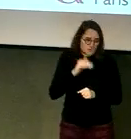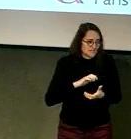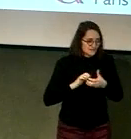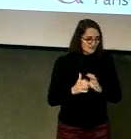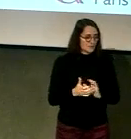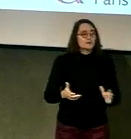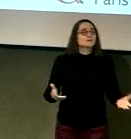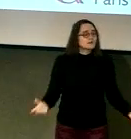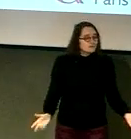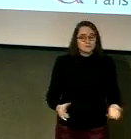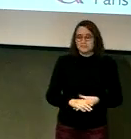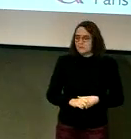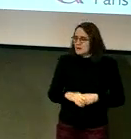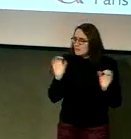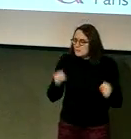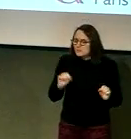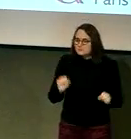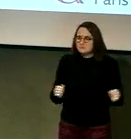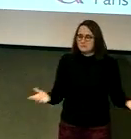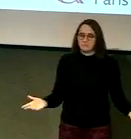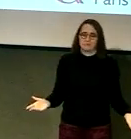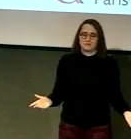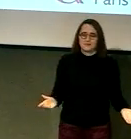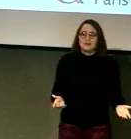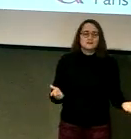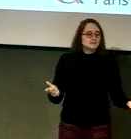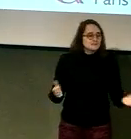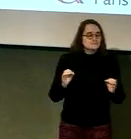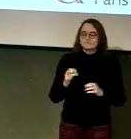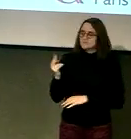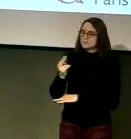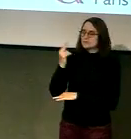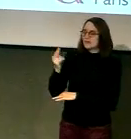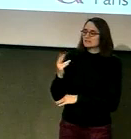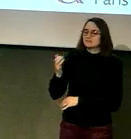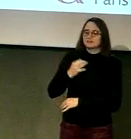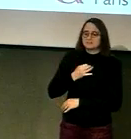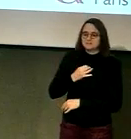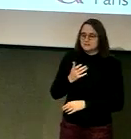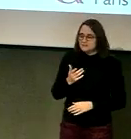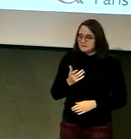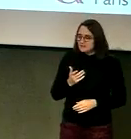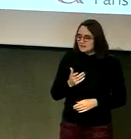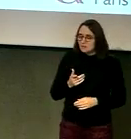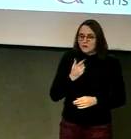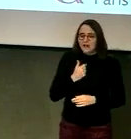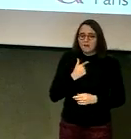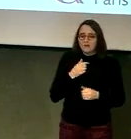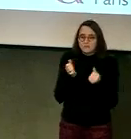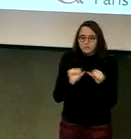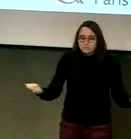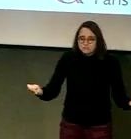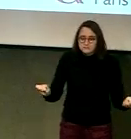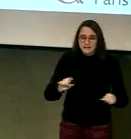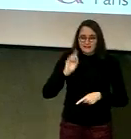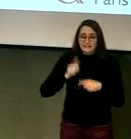tout ça, mais on y arrive très bien. Hein. Quand on nous a dit à l'université qu'on n'avait plus le droit de servir de l'alcool quand il y a des